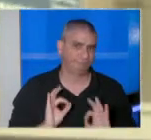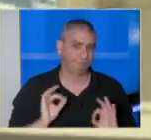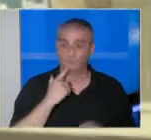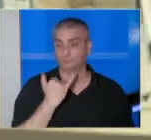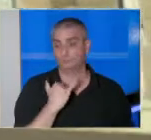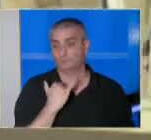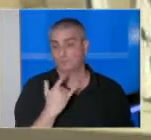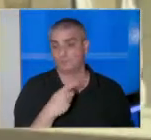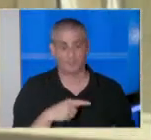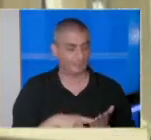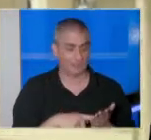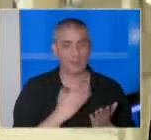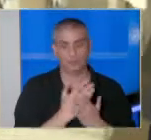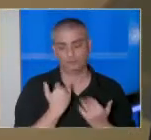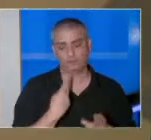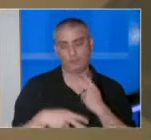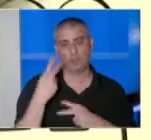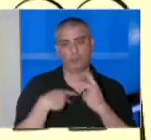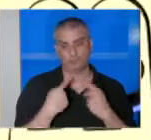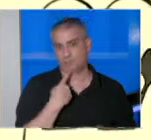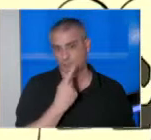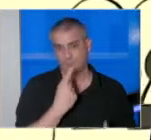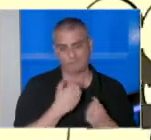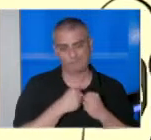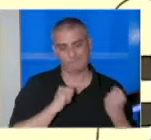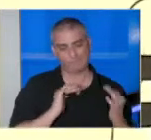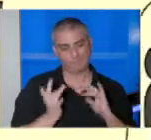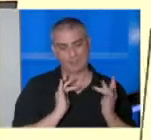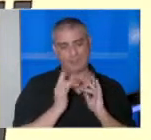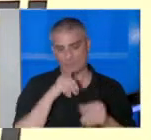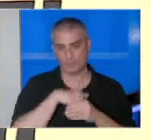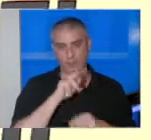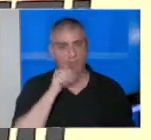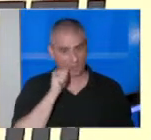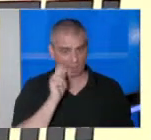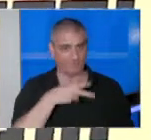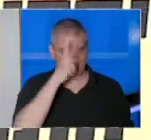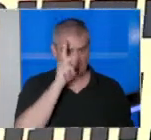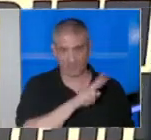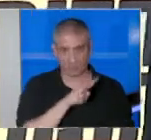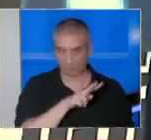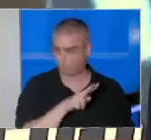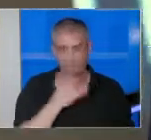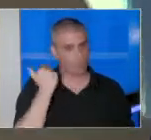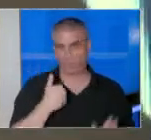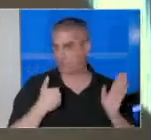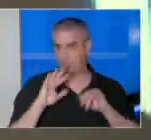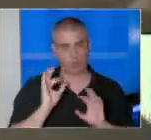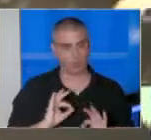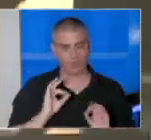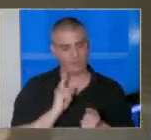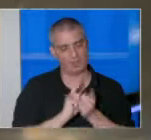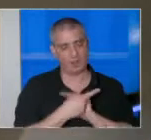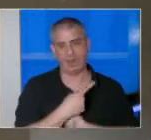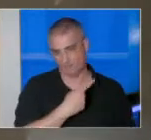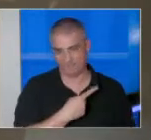נכון, כי שם חוזרים לסורם המתחים והיריבויות בין כחול לבן לבין הליכוד, ושם לא היה רוב בעצם להחליף